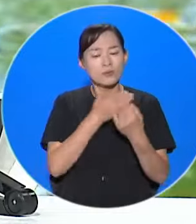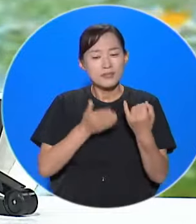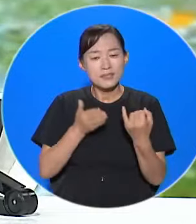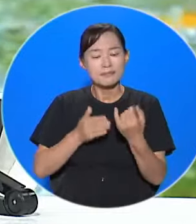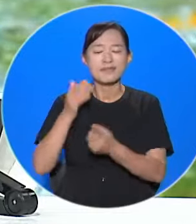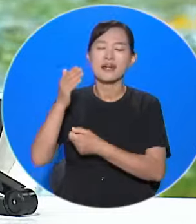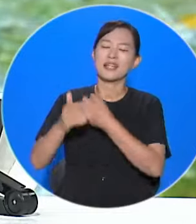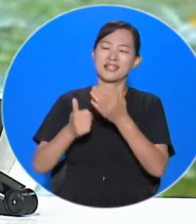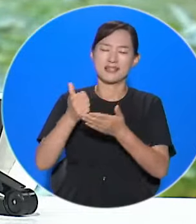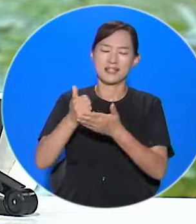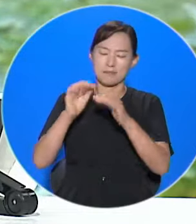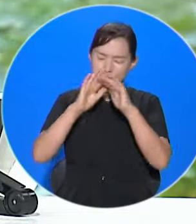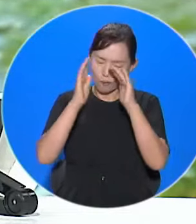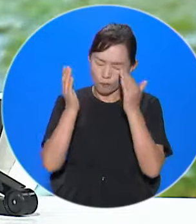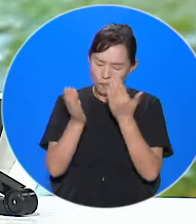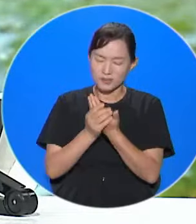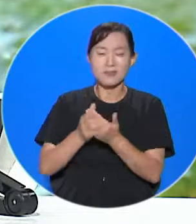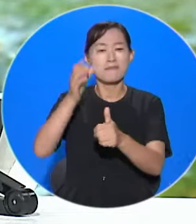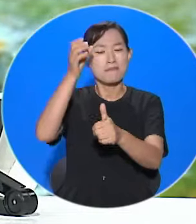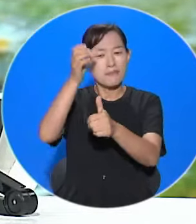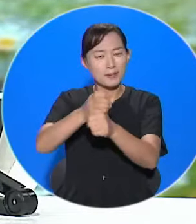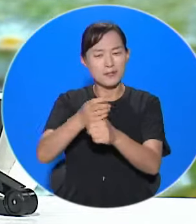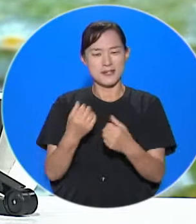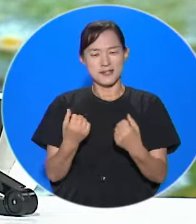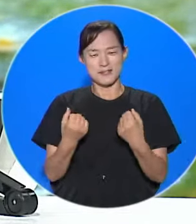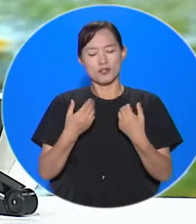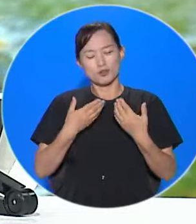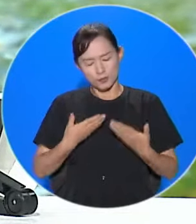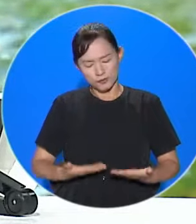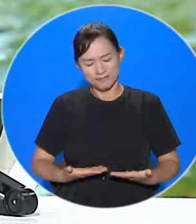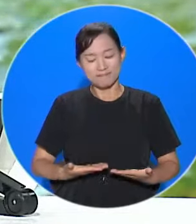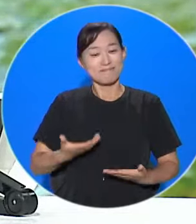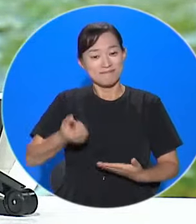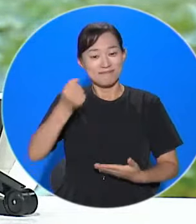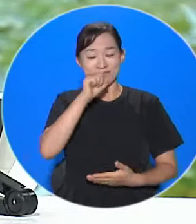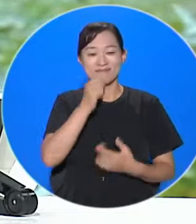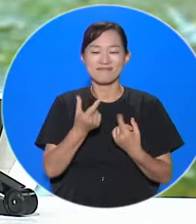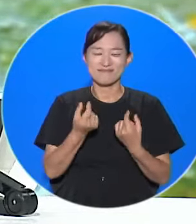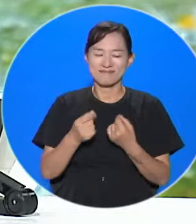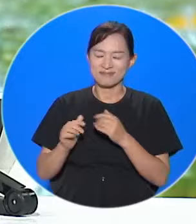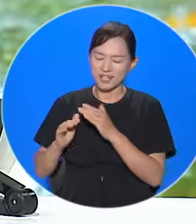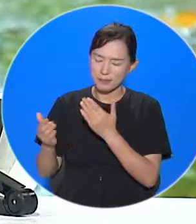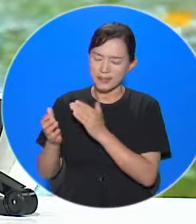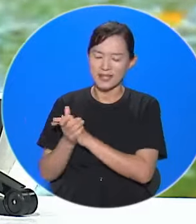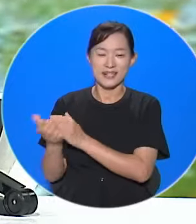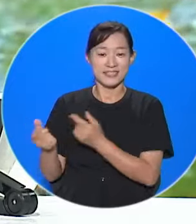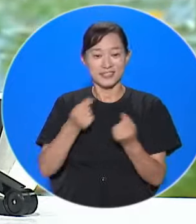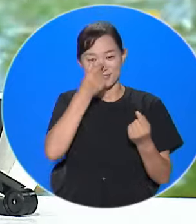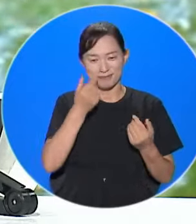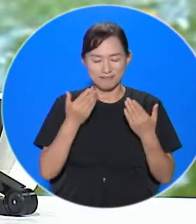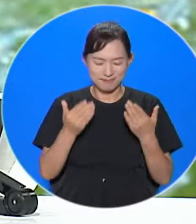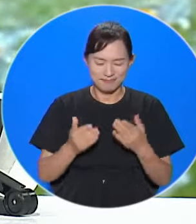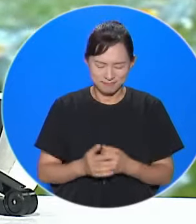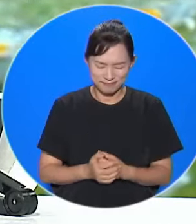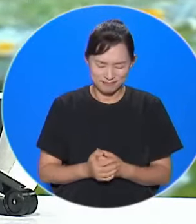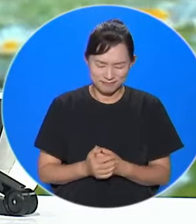앞에 모든 걸 맡기고 쉼을 누리시면 좋을 것 같아요 권사님 네 제가 기도할게요